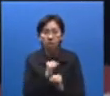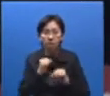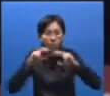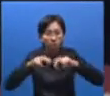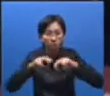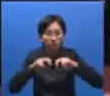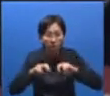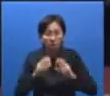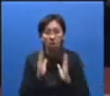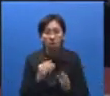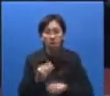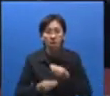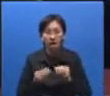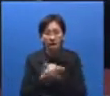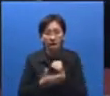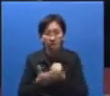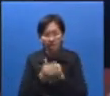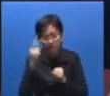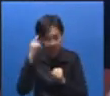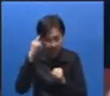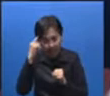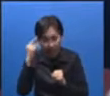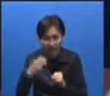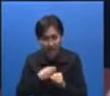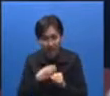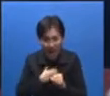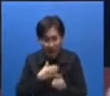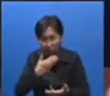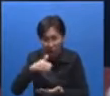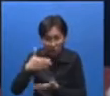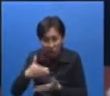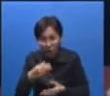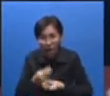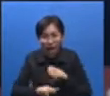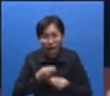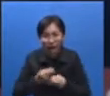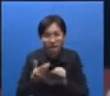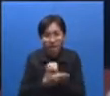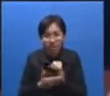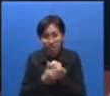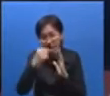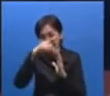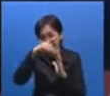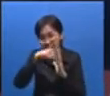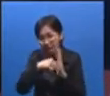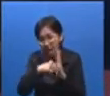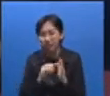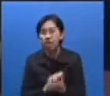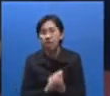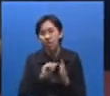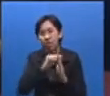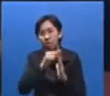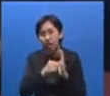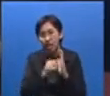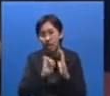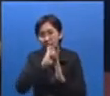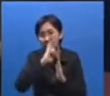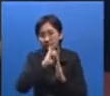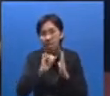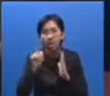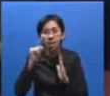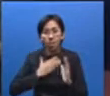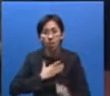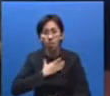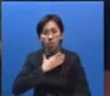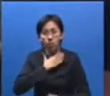ว่าพ่อค้ายาเสพติดเริ่มเปิดช่องทางใหม่ในการขนยาเข้ามาในพื้นที่ชั้นในโดยเฉพาะชายแดนด้านจังหวัดเชียงใหม่และแม่ฮ่อง